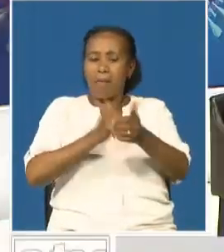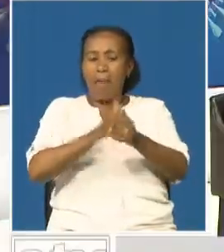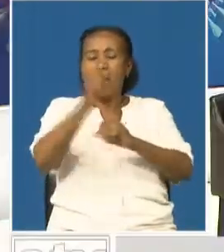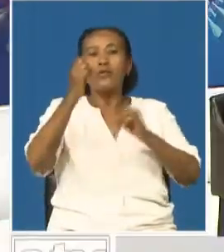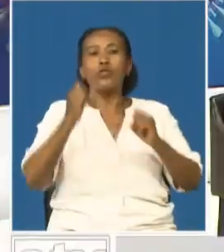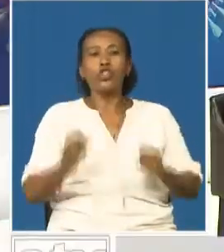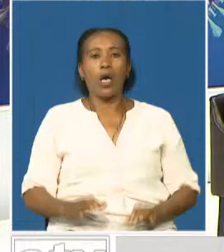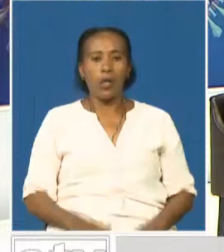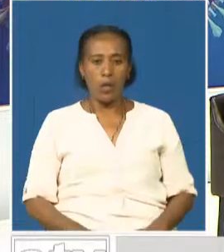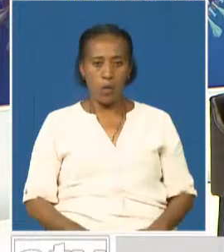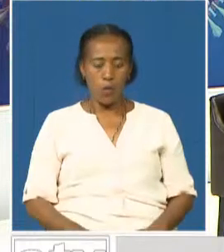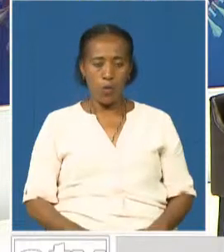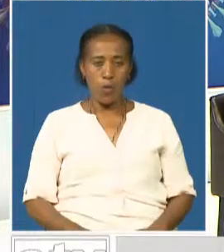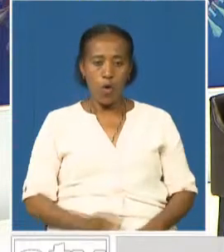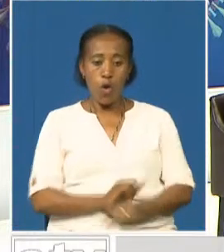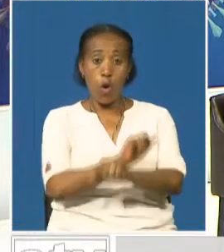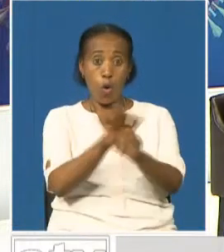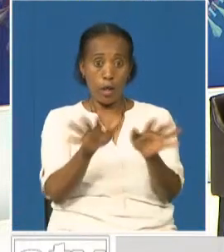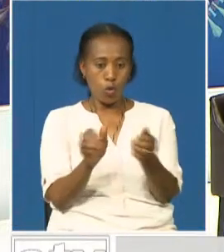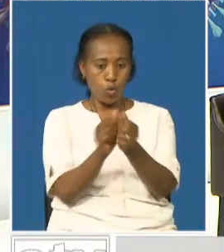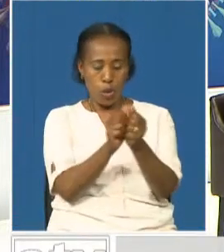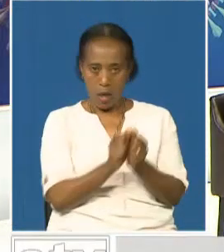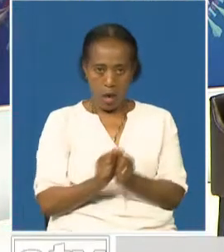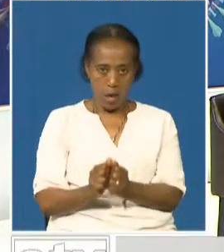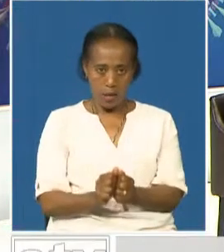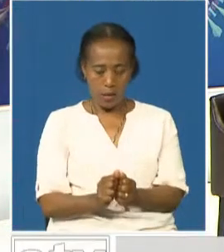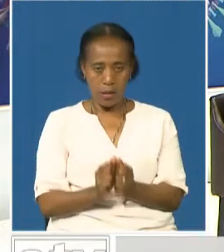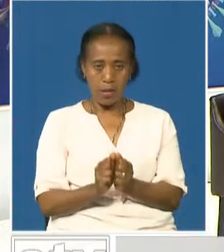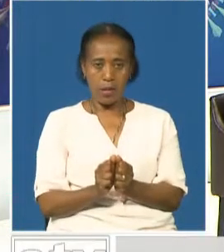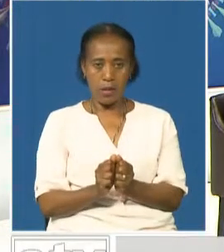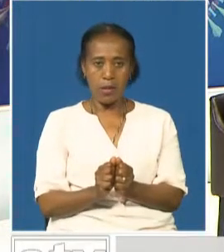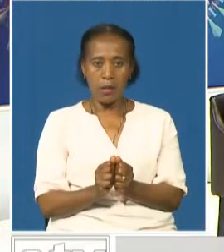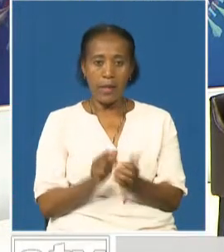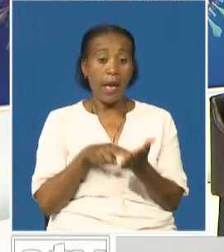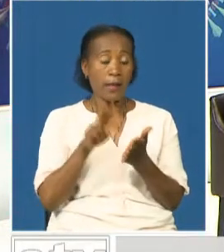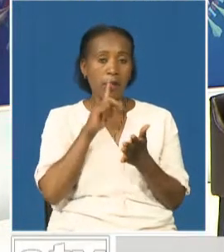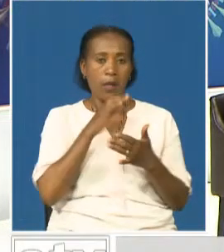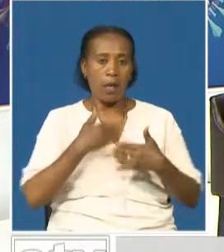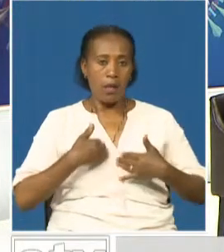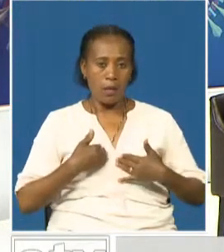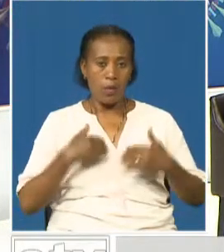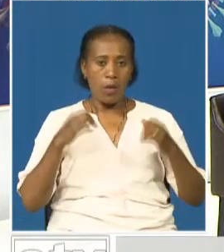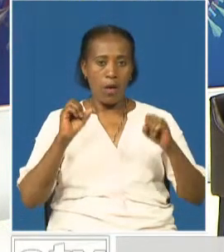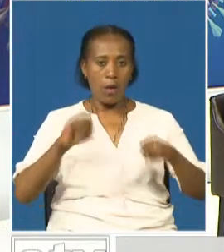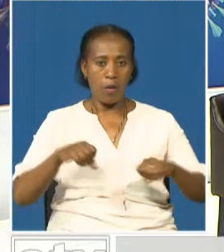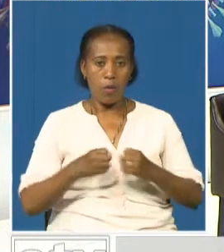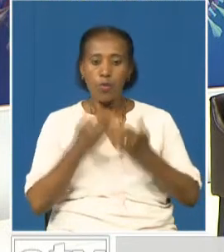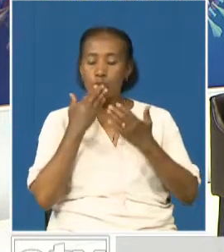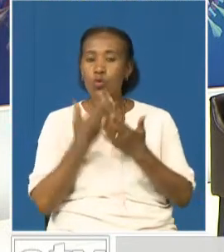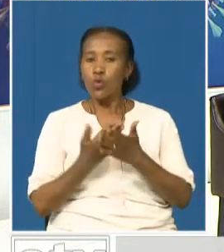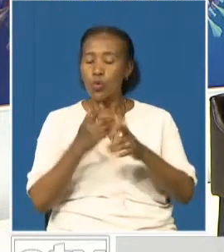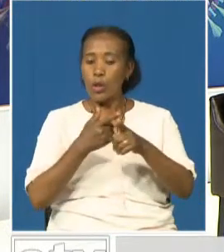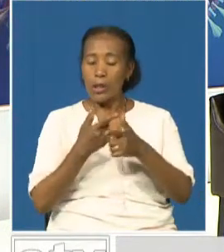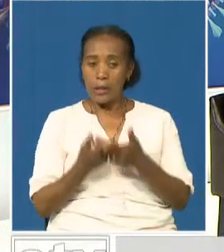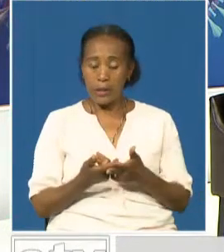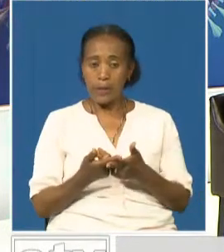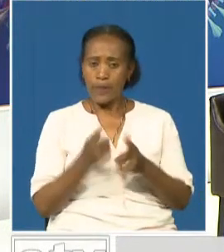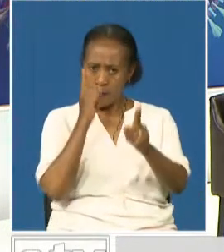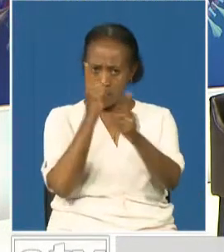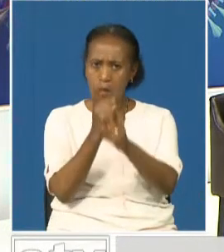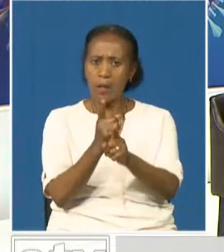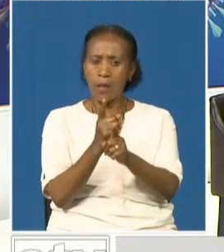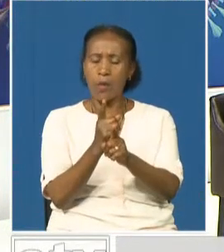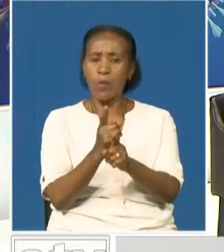የሚቻለው? ከወረርሽኙ ጋር አንጻጽረን ነው እንግዲህ ያነሳን ያለ ነው። ጥሩ ነው። እንግዲህ ልክ